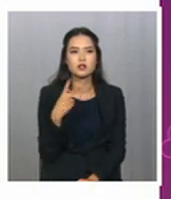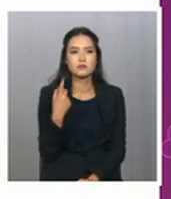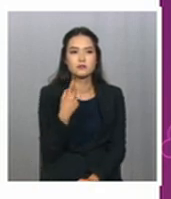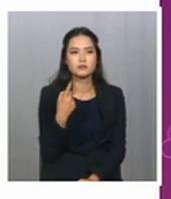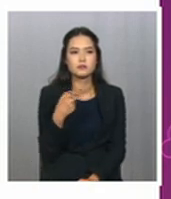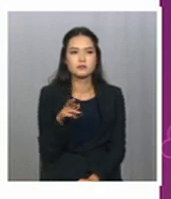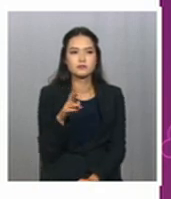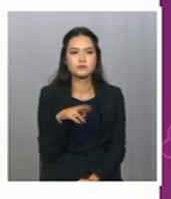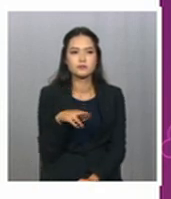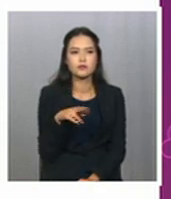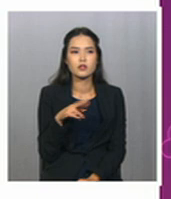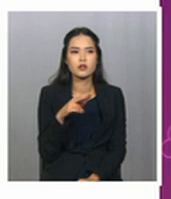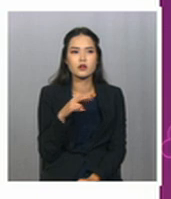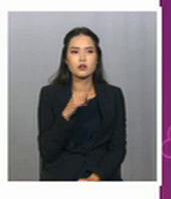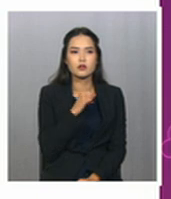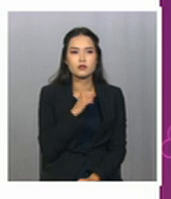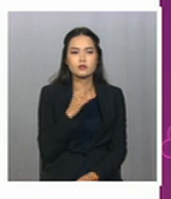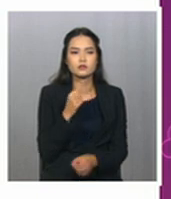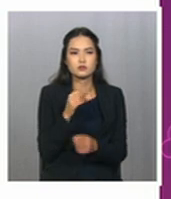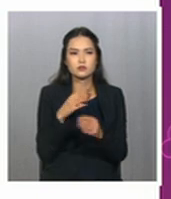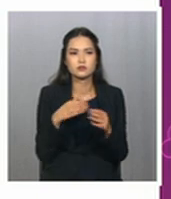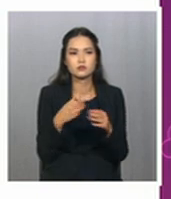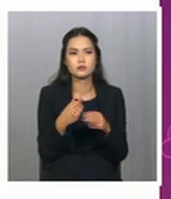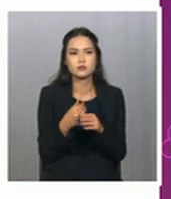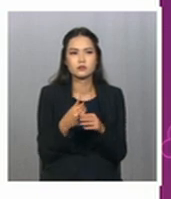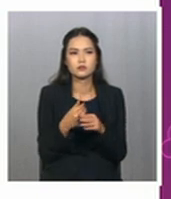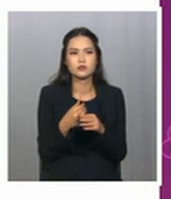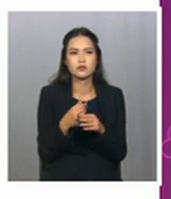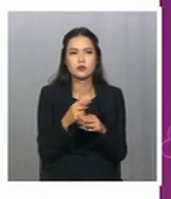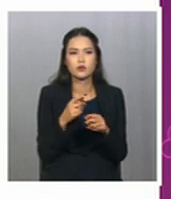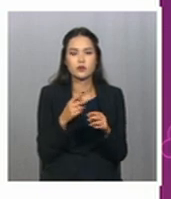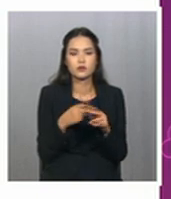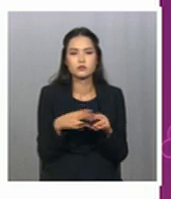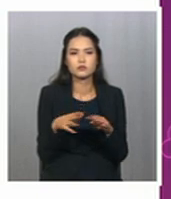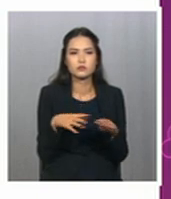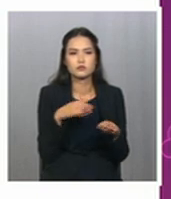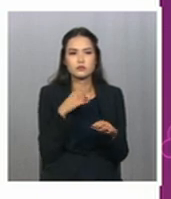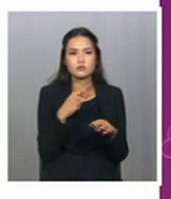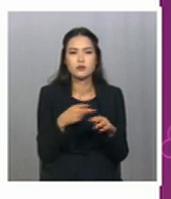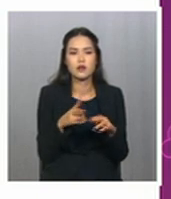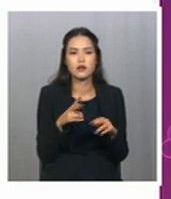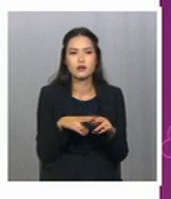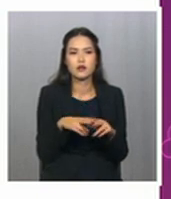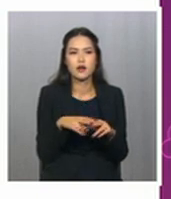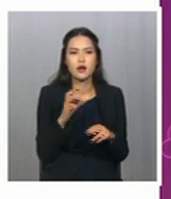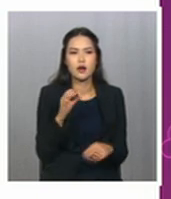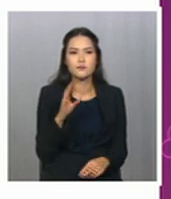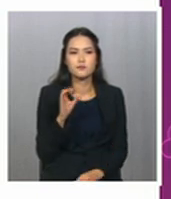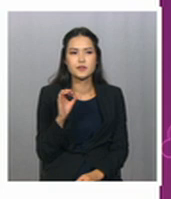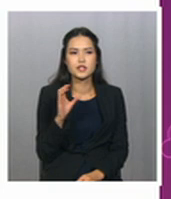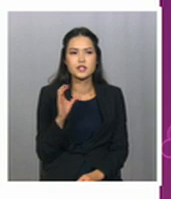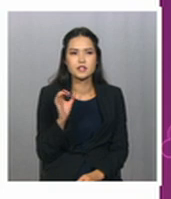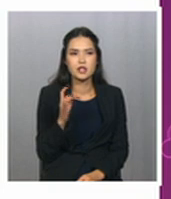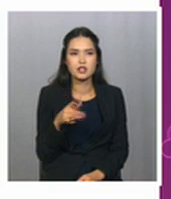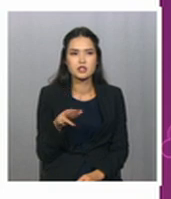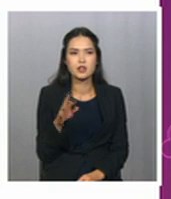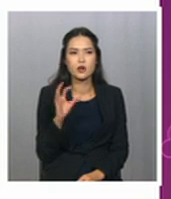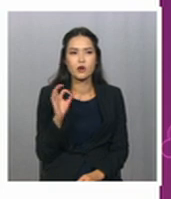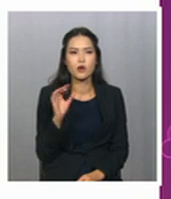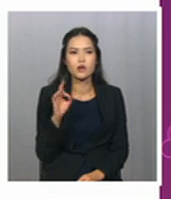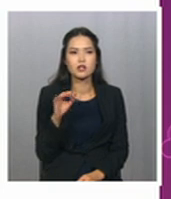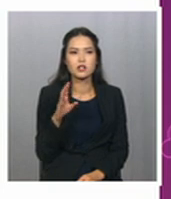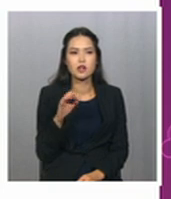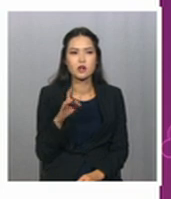бізде OZ осында жатыр. OZ осында жатса, онда оның абсциссасы мен ординатасы 0-ге тең